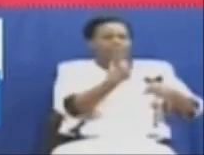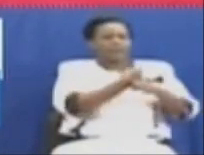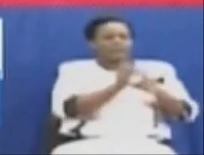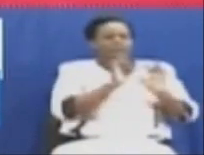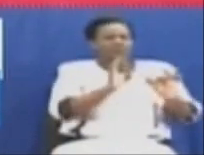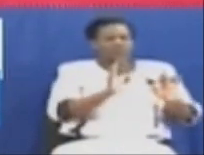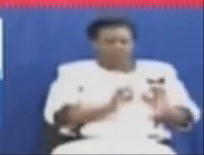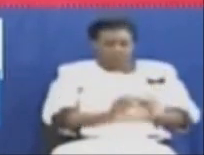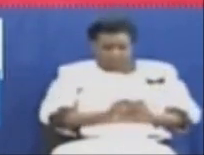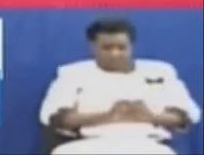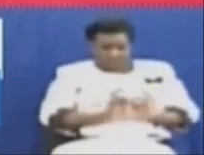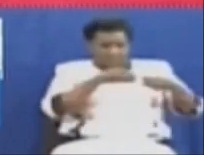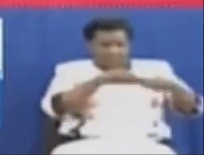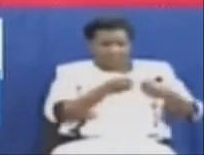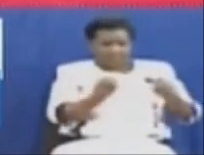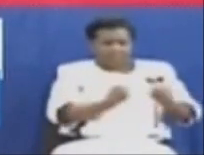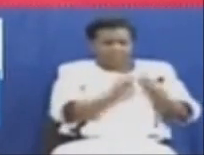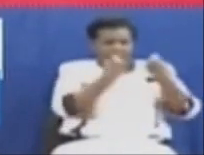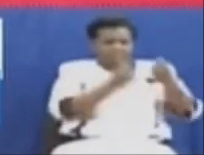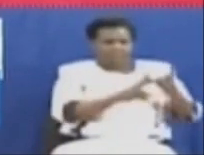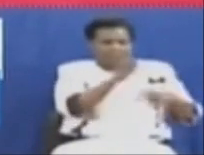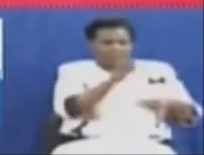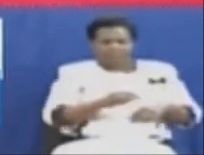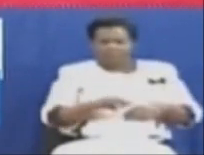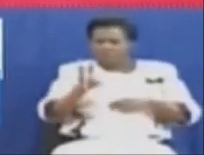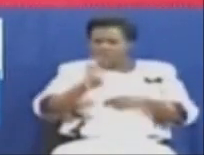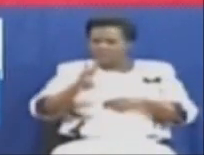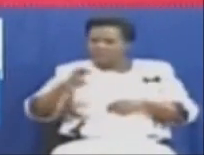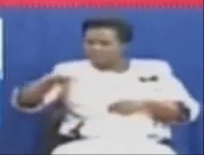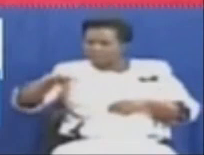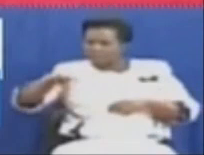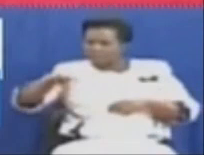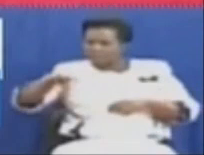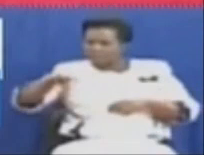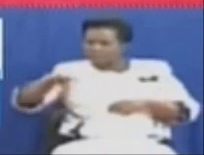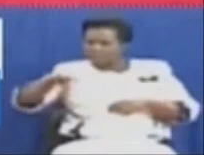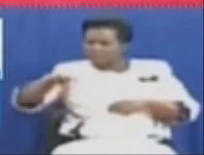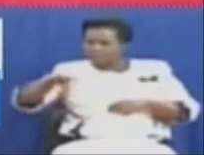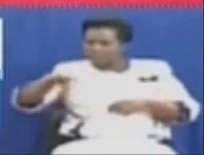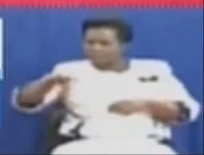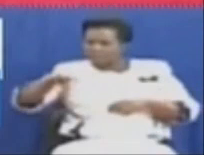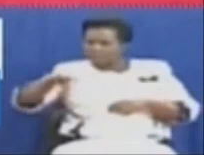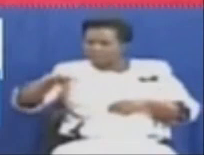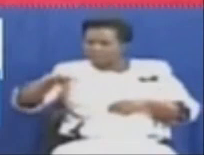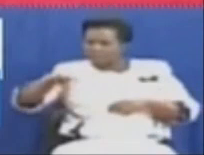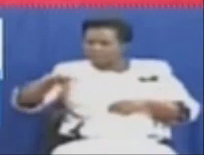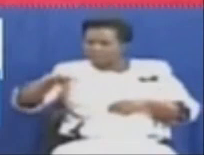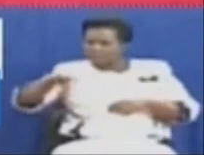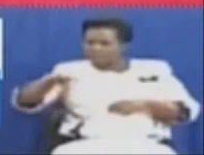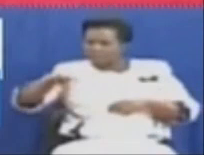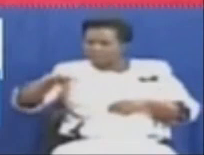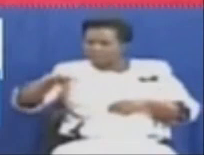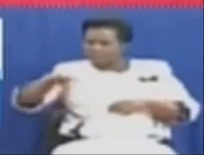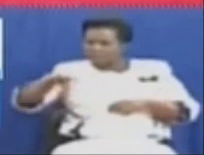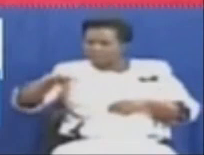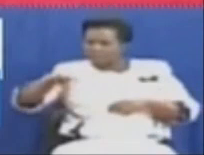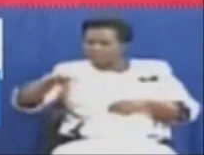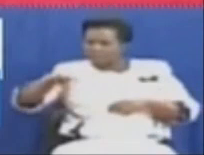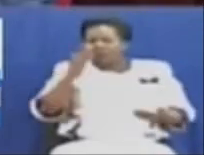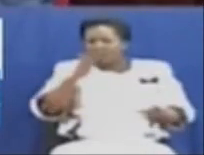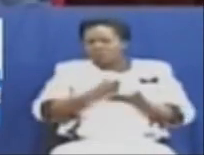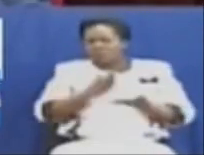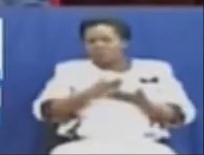hayo hatarishi, ili kupunguza mzigo mkubwa ambao tutaupata. Haya yaliyotokea haya, kamati za maafa zinafanya kazi